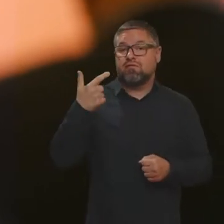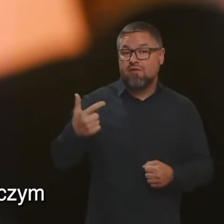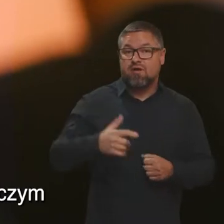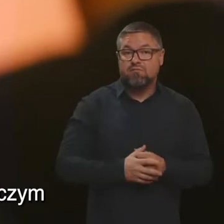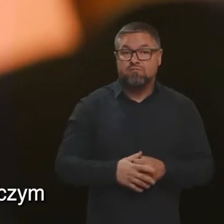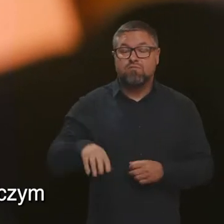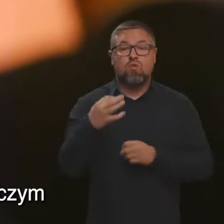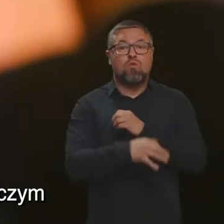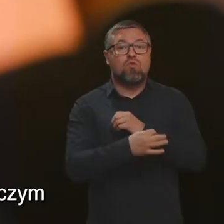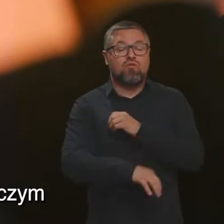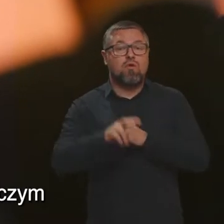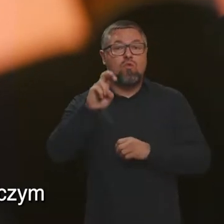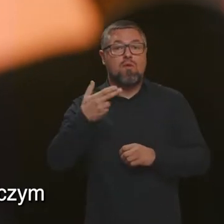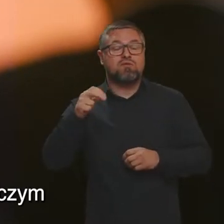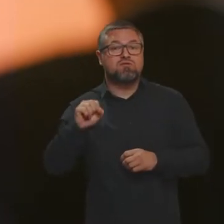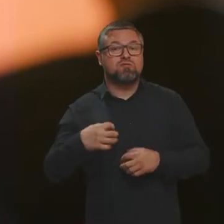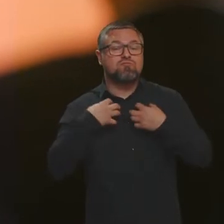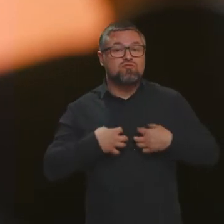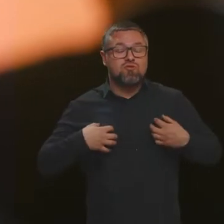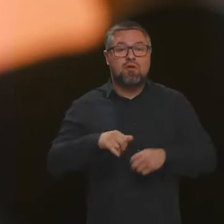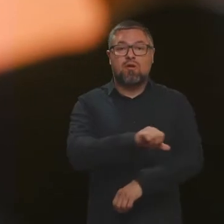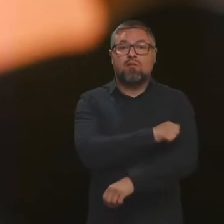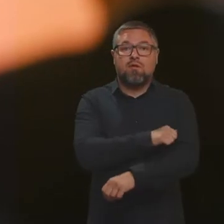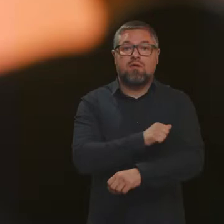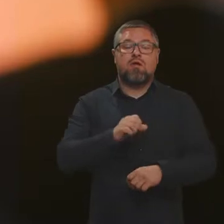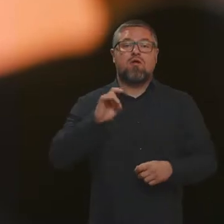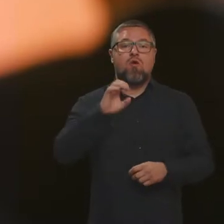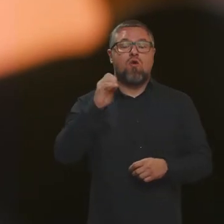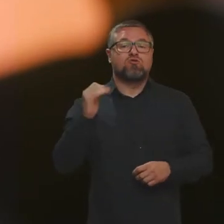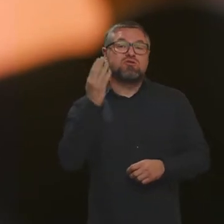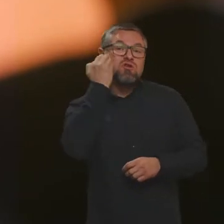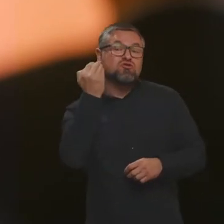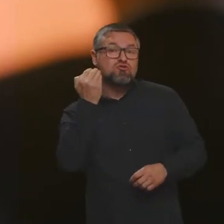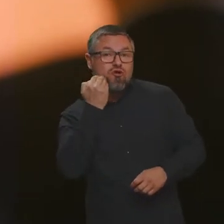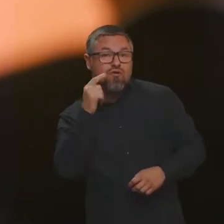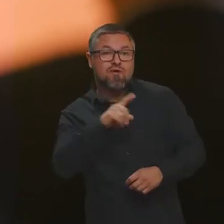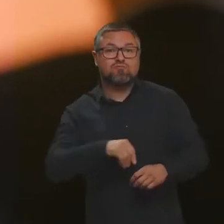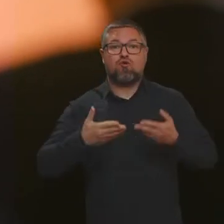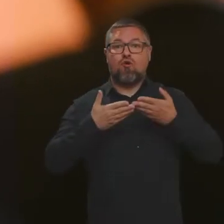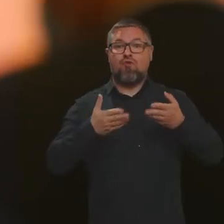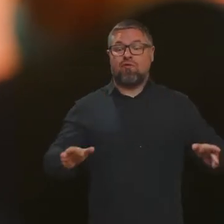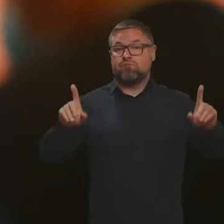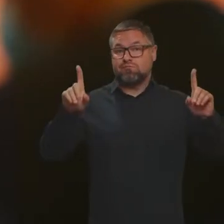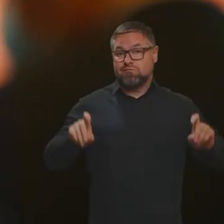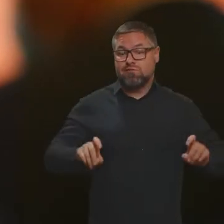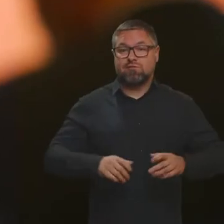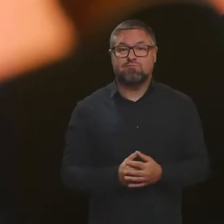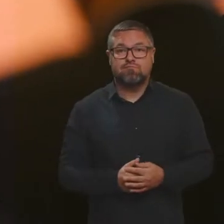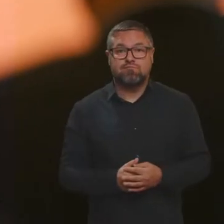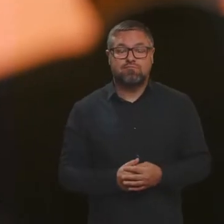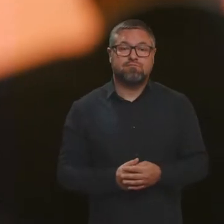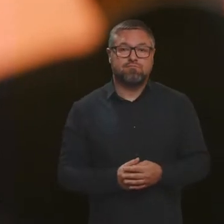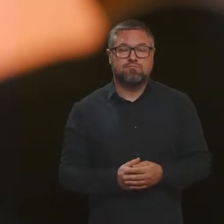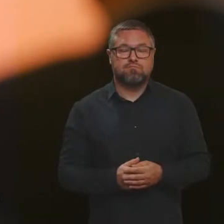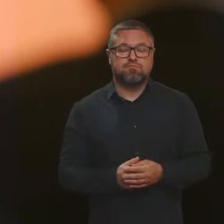2021-2022 w Uniwersytecie Humanistyczno-Przyrodniczym imienia Jana Długosza w Częstochowie za otwarty. Quod